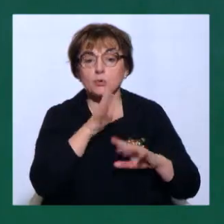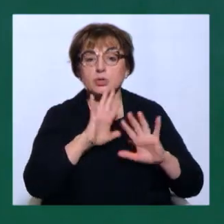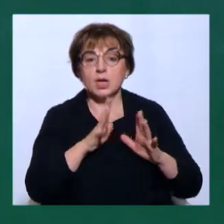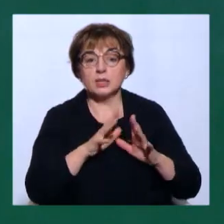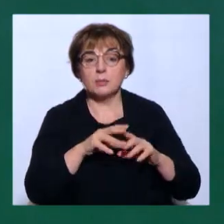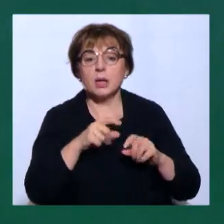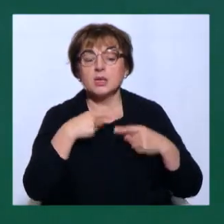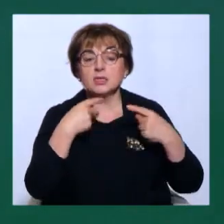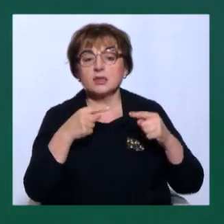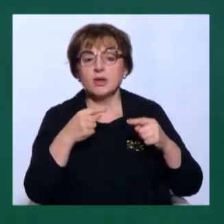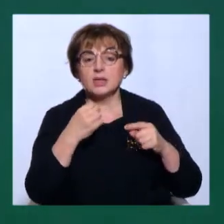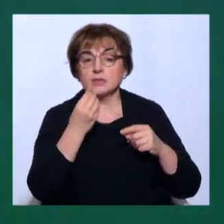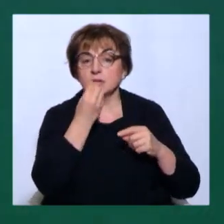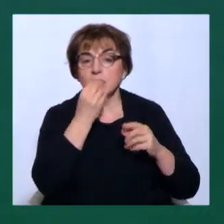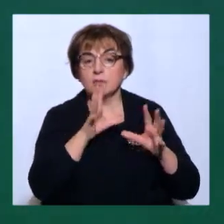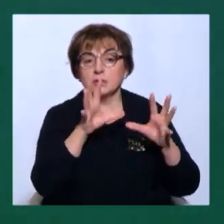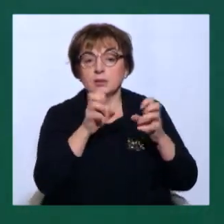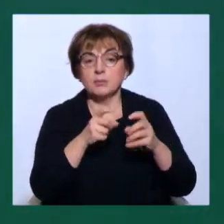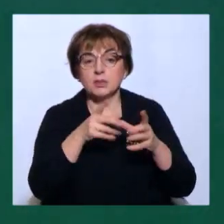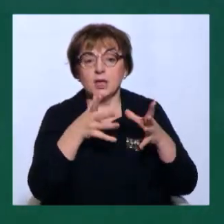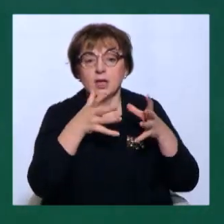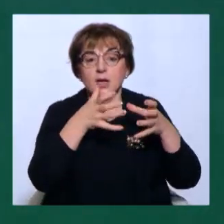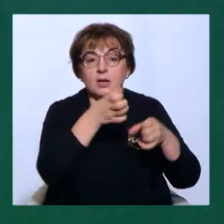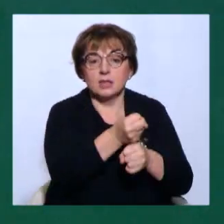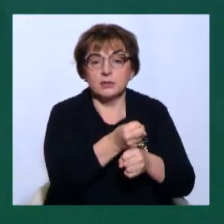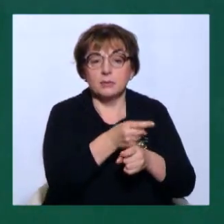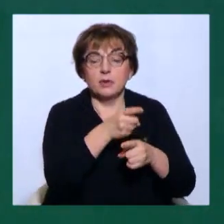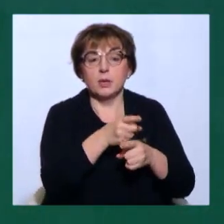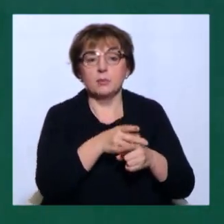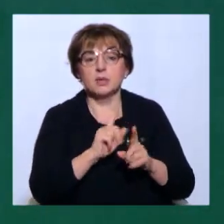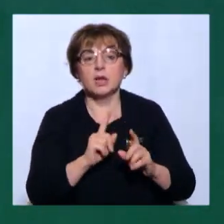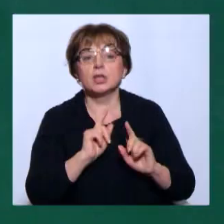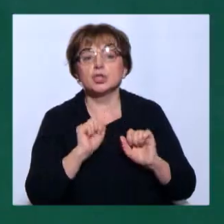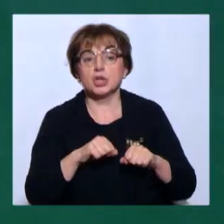დროს მსხვერპლის დადამბლავება. და რაც შეეხება